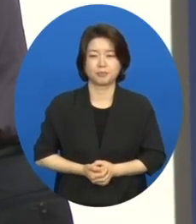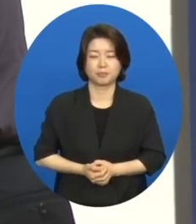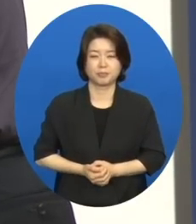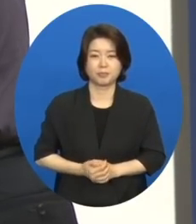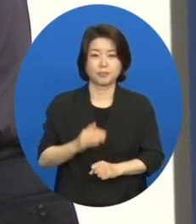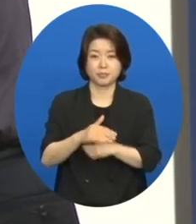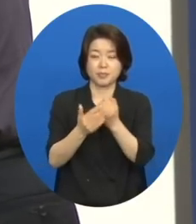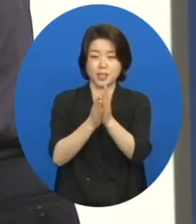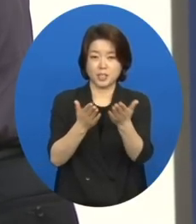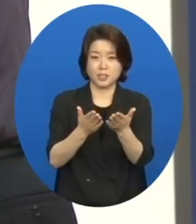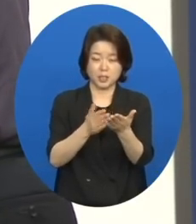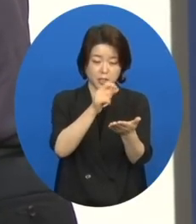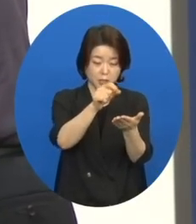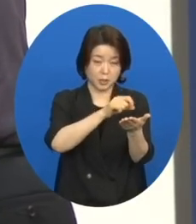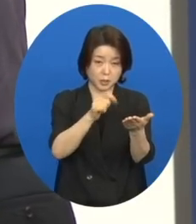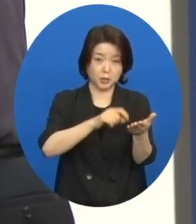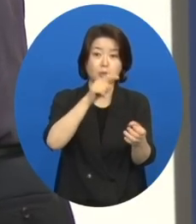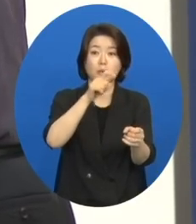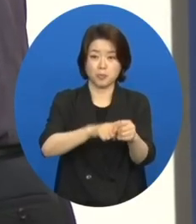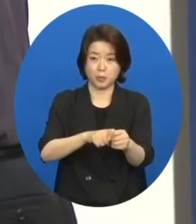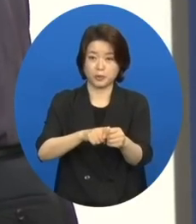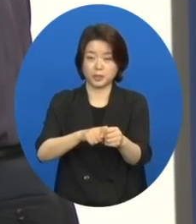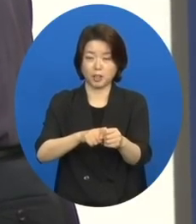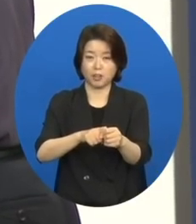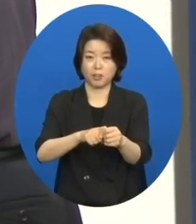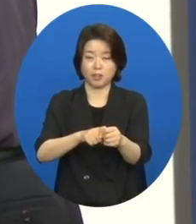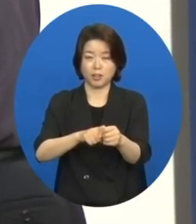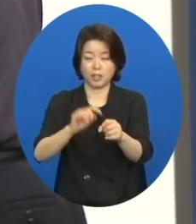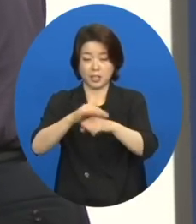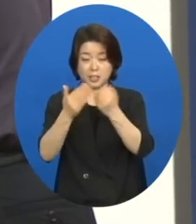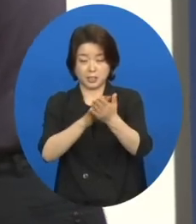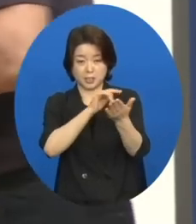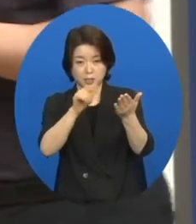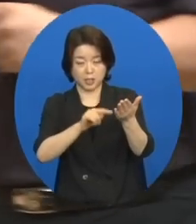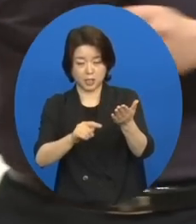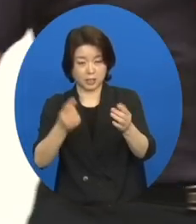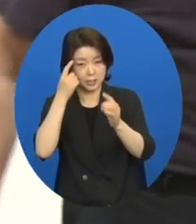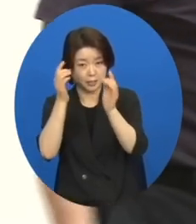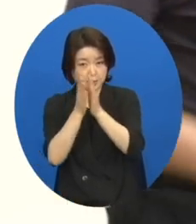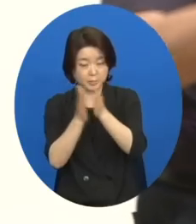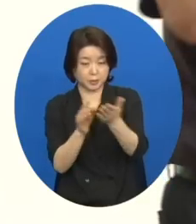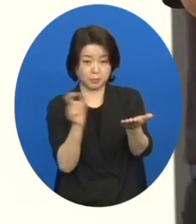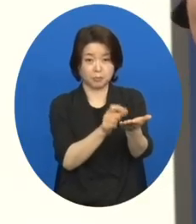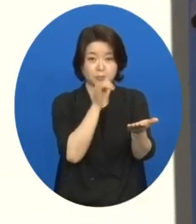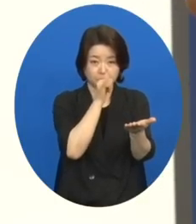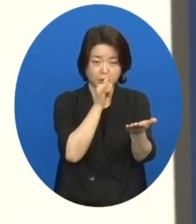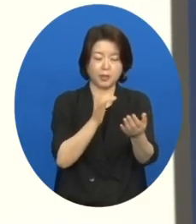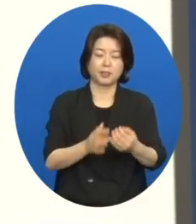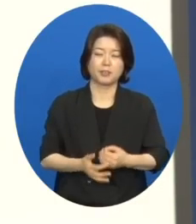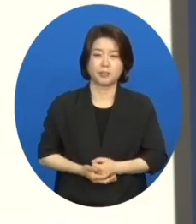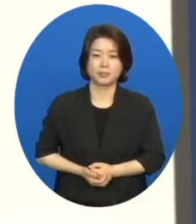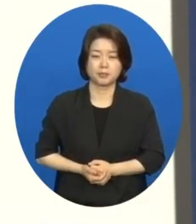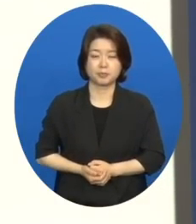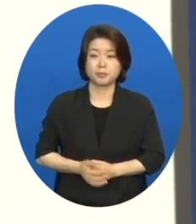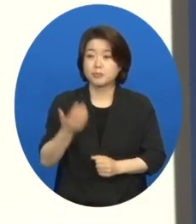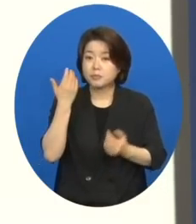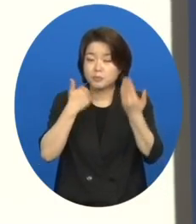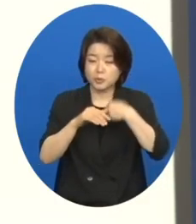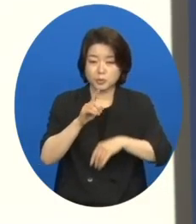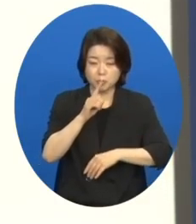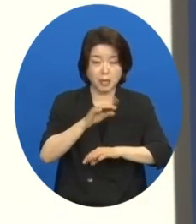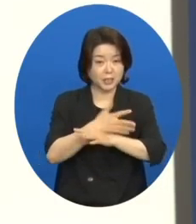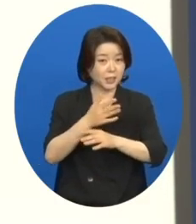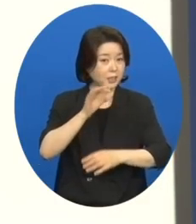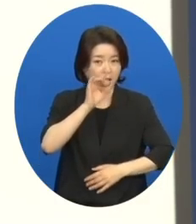성경의 기록 목적을 성경 안에 스스로 증거를 해놓으셨어요. 성경의 기록 목적을 누구도 말장난